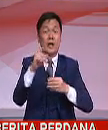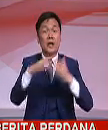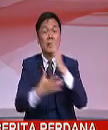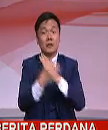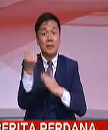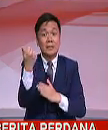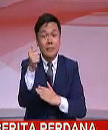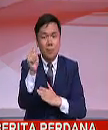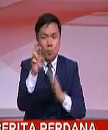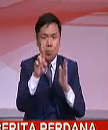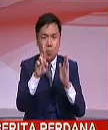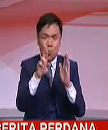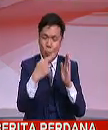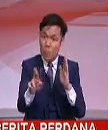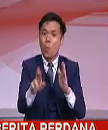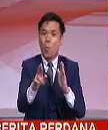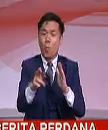RM10,000.